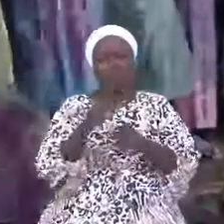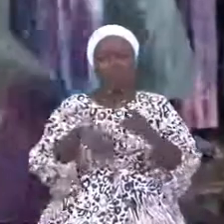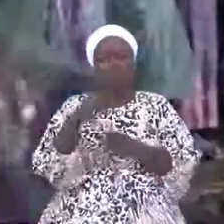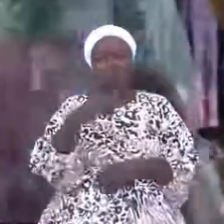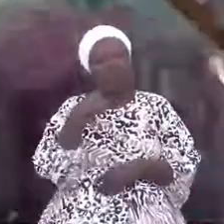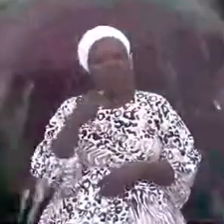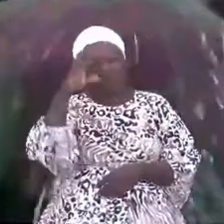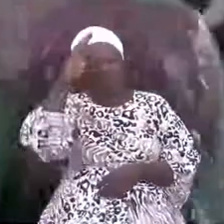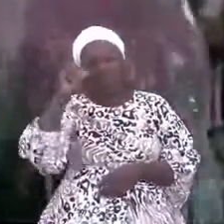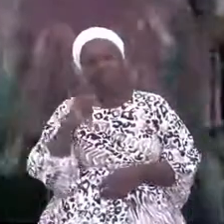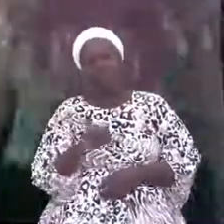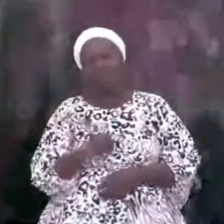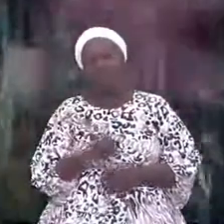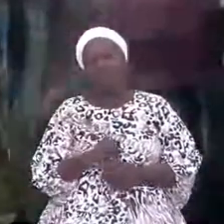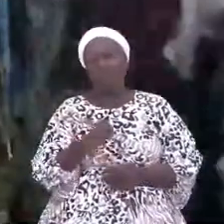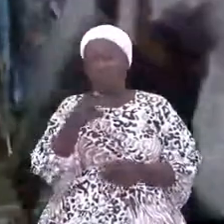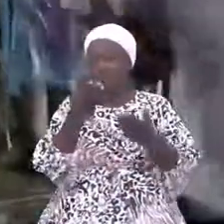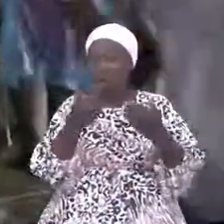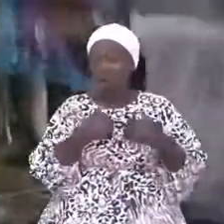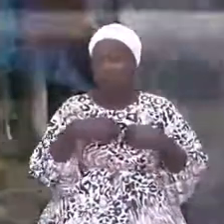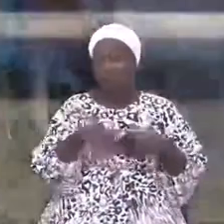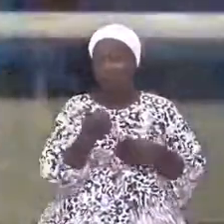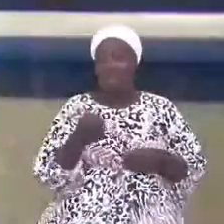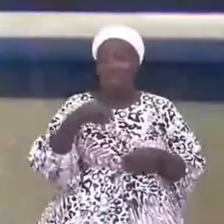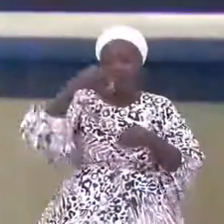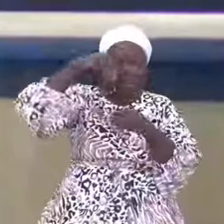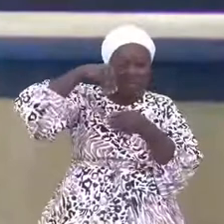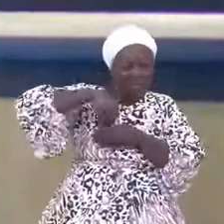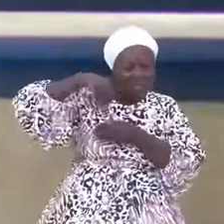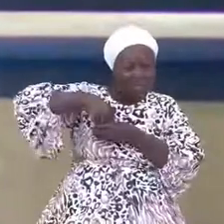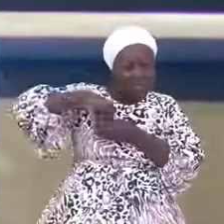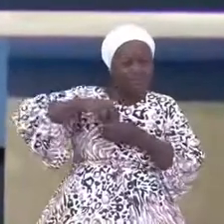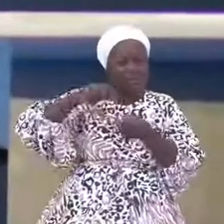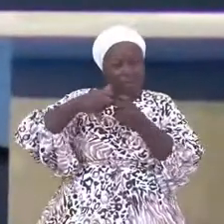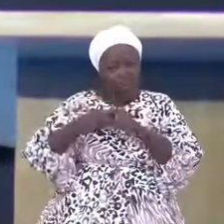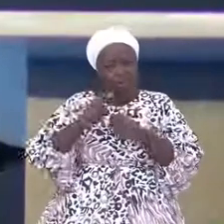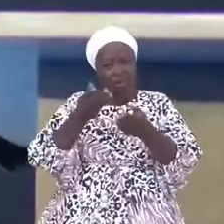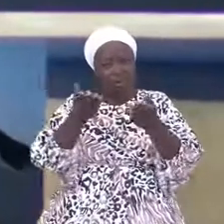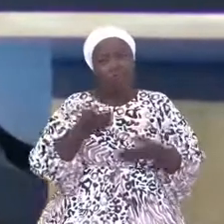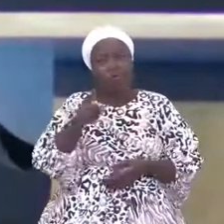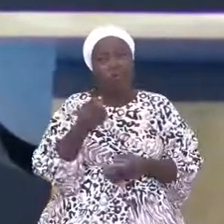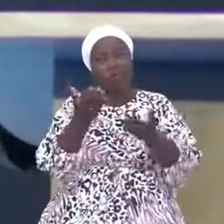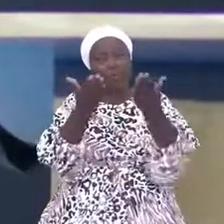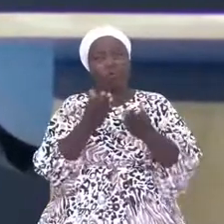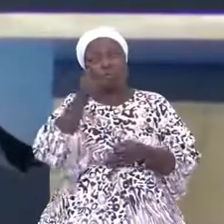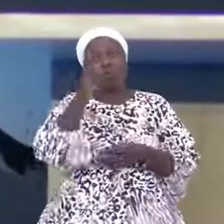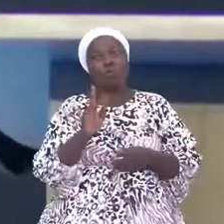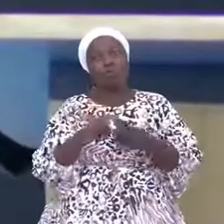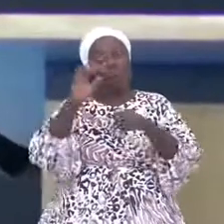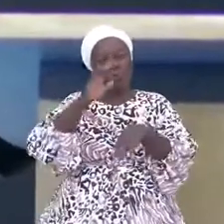court pousse? Parle-en au Seigneur. Est-ce que tu as un problème